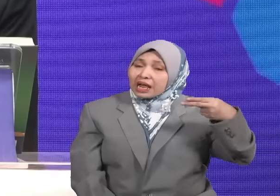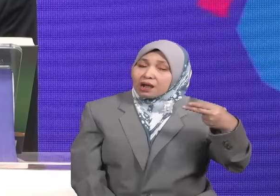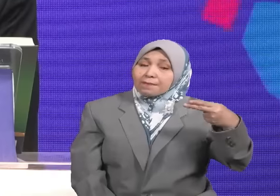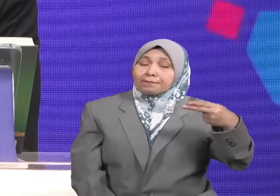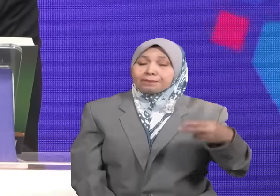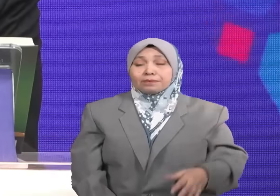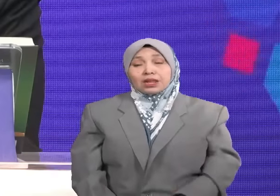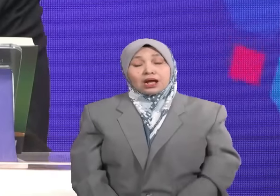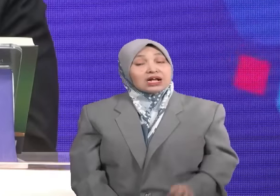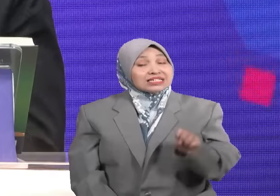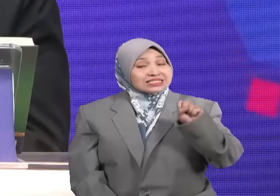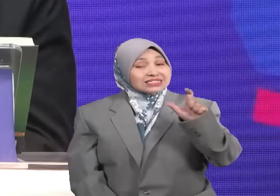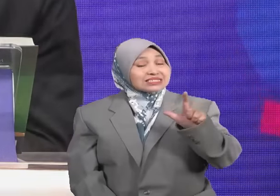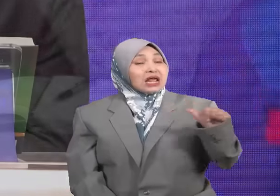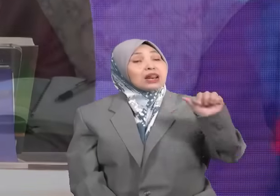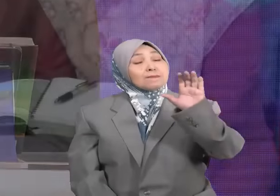بَيِّنَةٍ